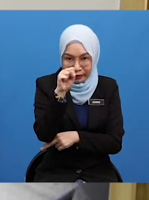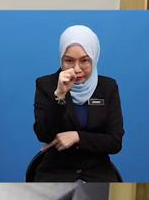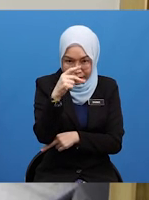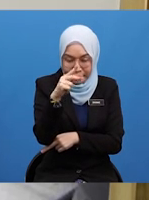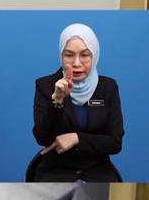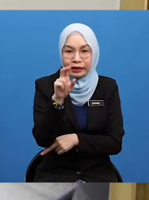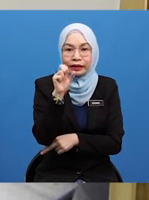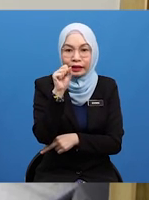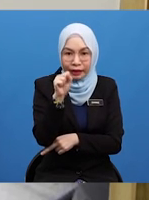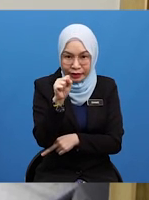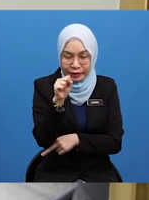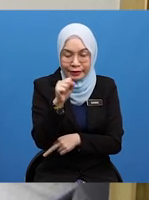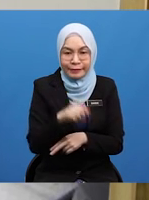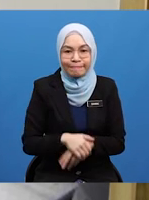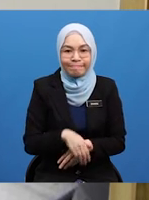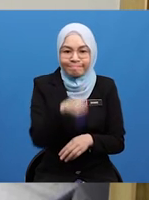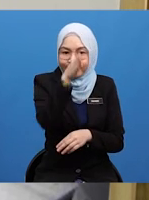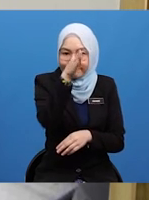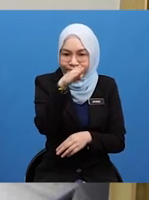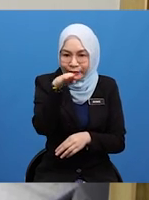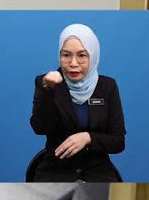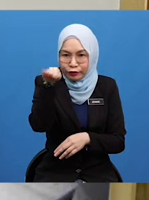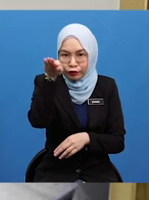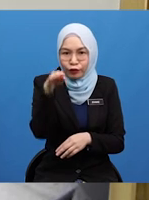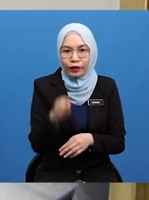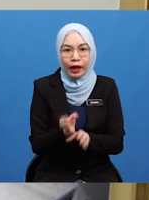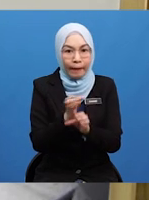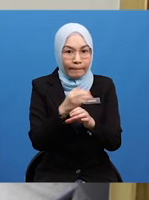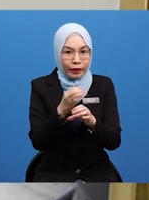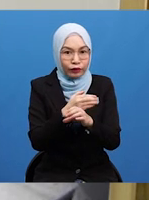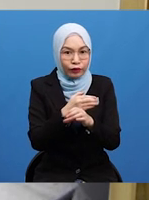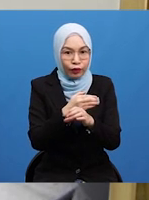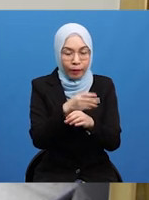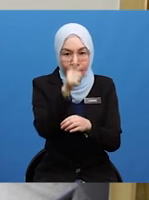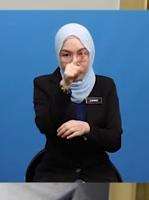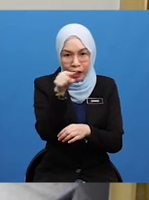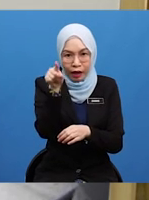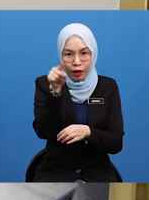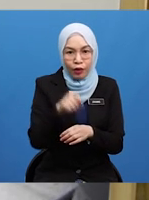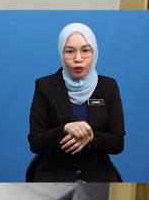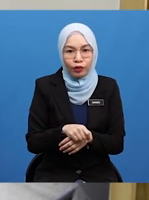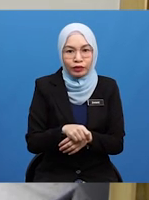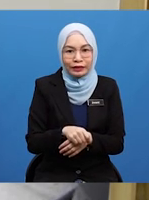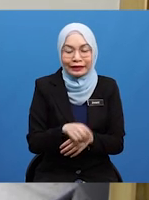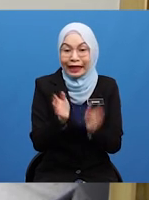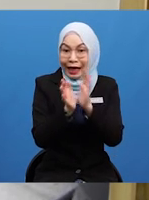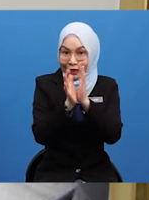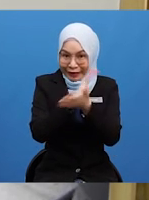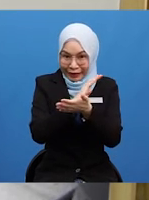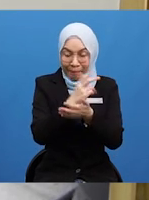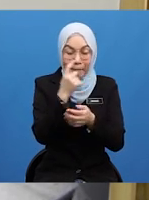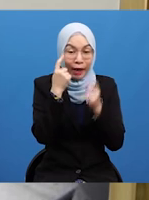cecair. Oleh itu, kedudukan mata haruslah sentiasa lurus